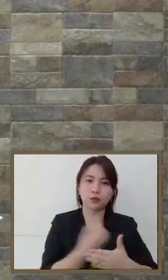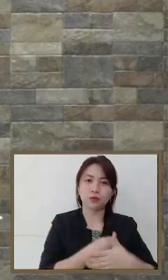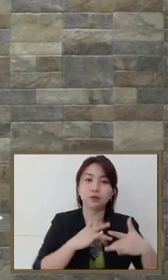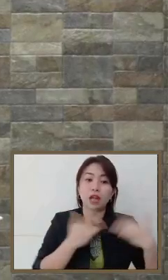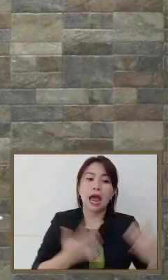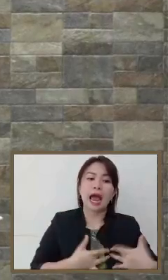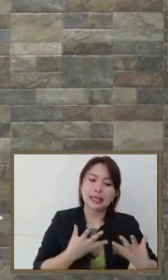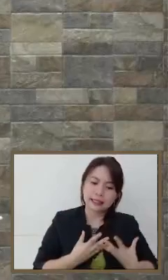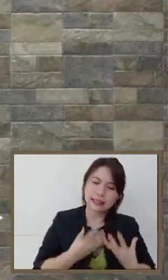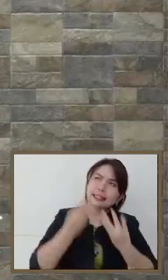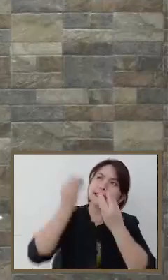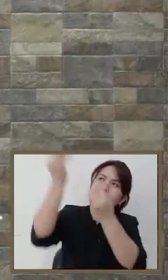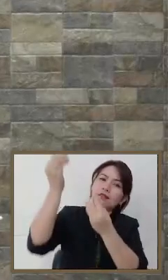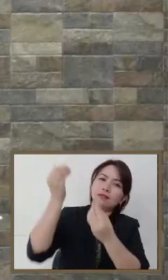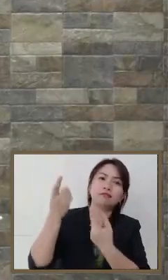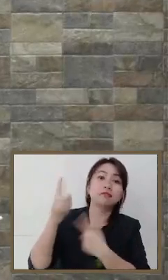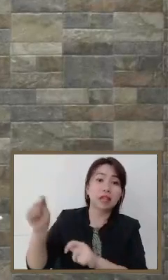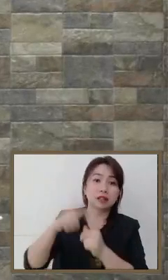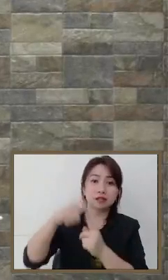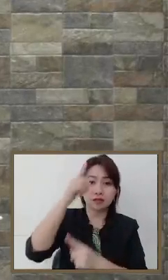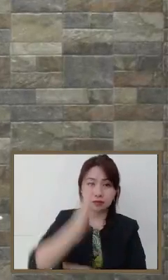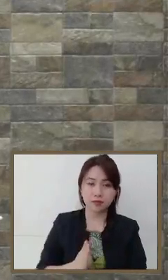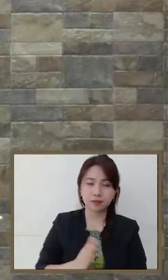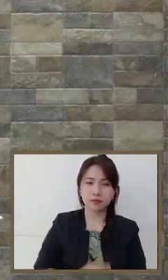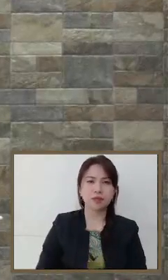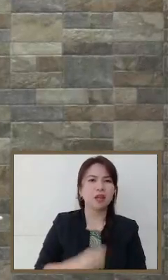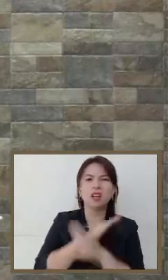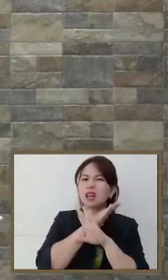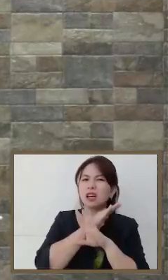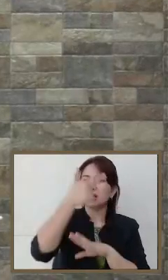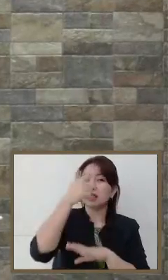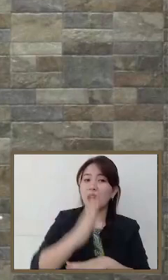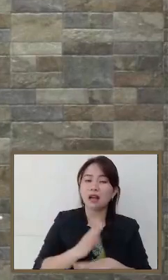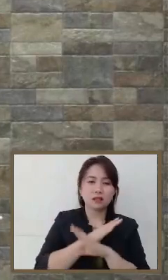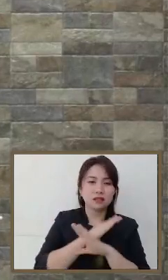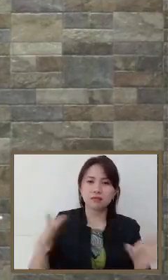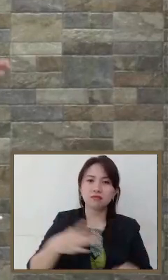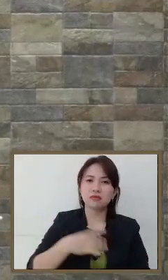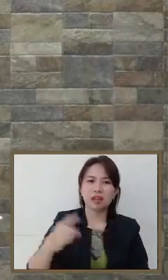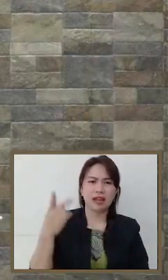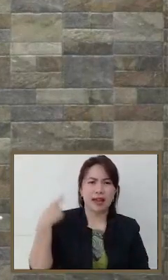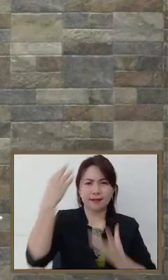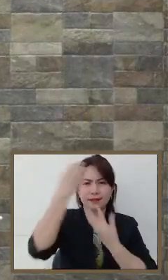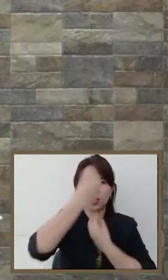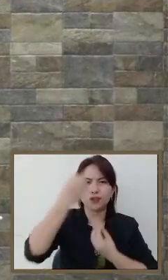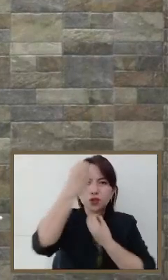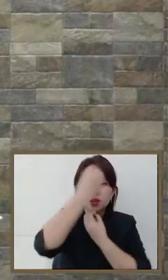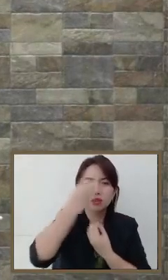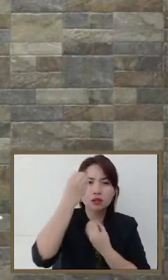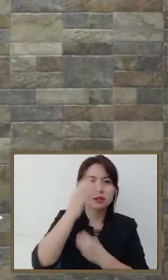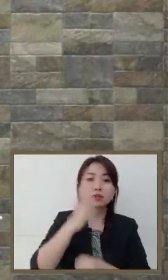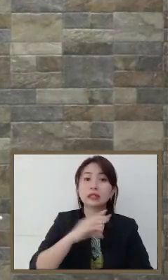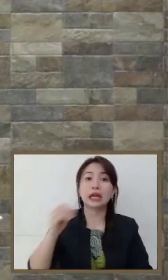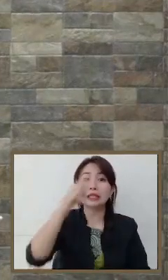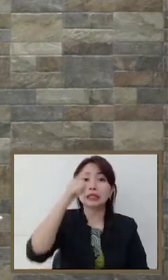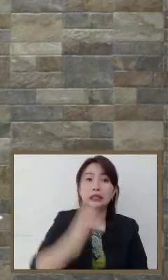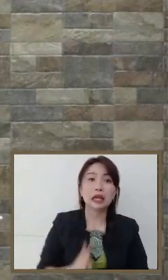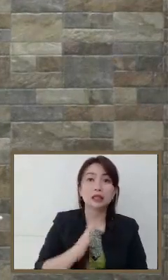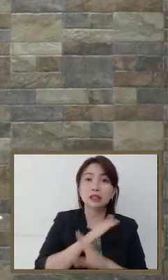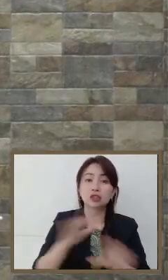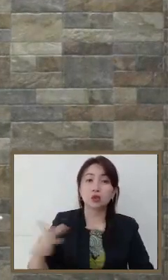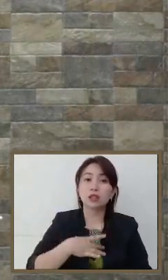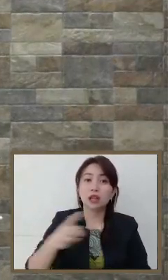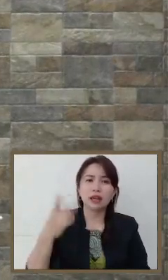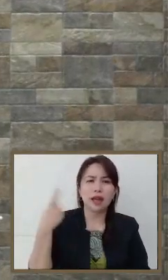Diyos ang gusto ng Diyos all out tayo sa kanya ayaw ng Diyos na mayroong confusion Ayaw po ng Diyos na mayroong doubt merong